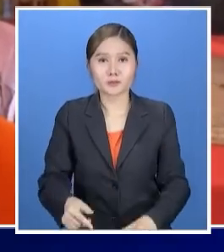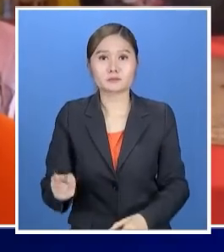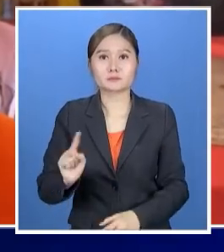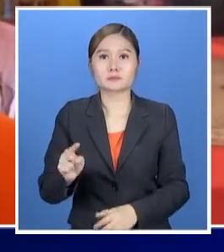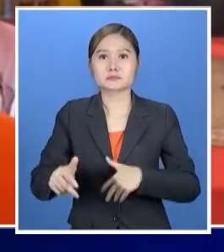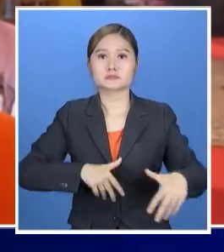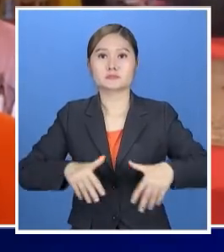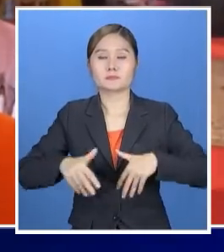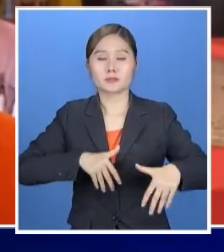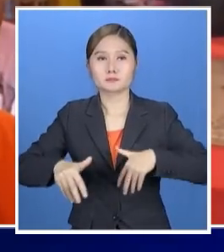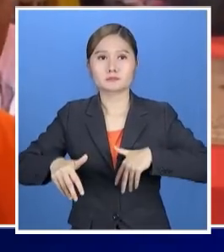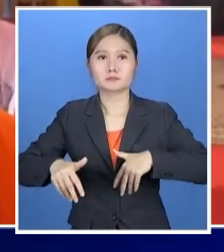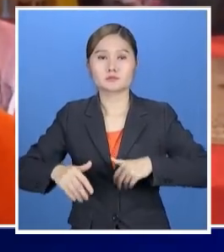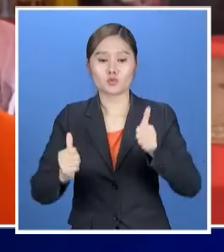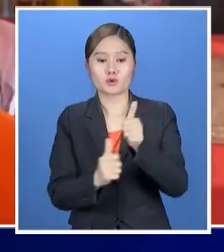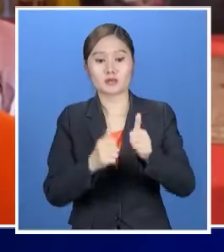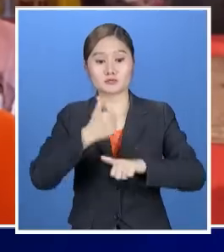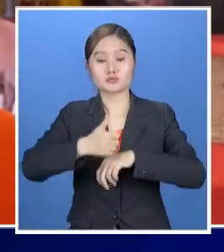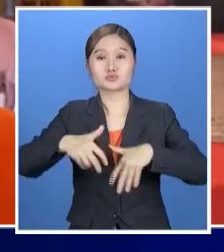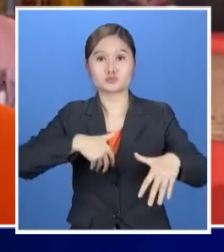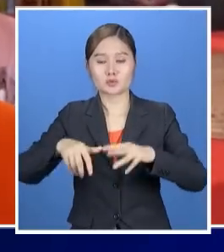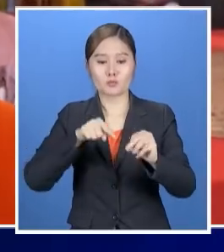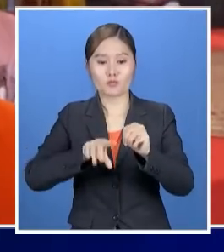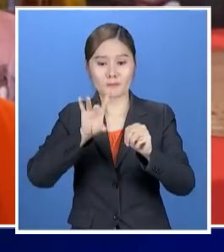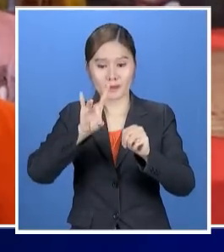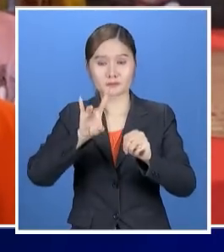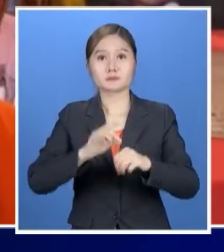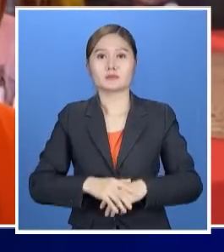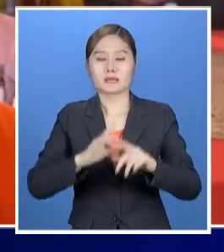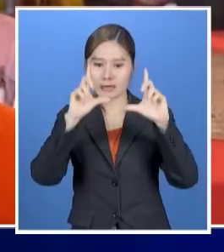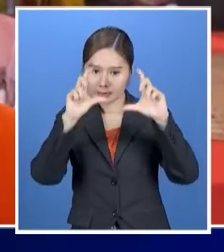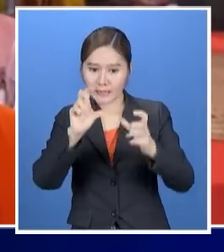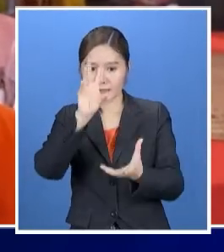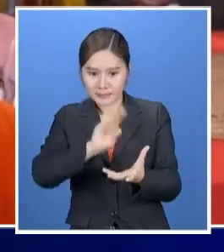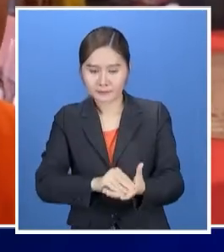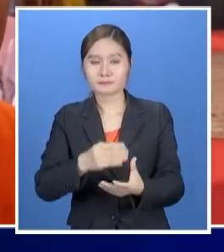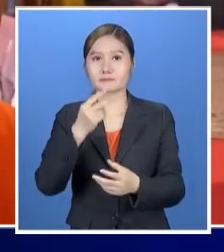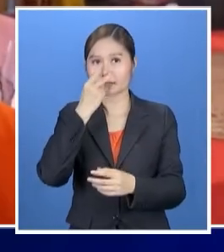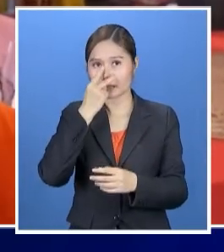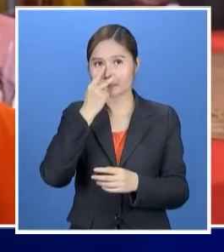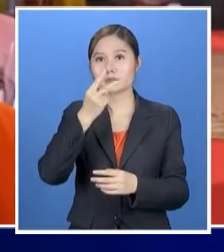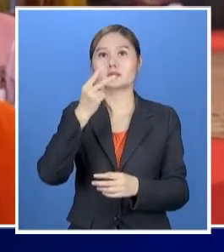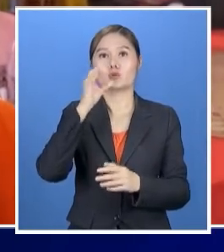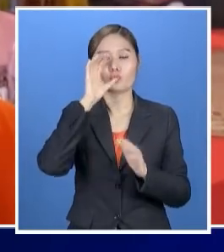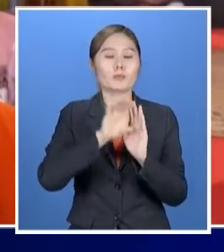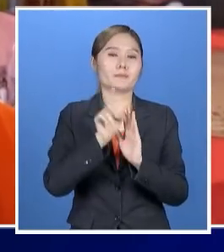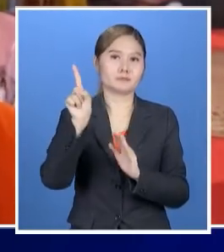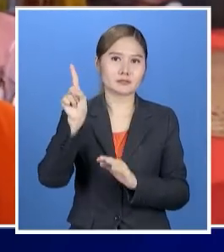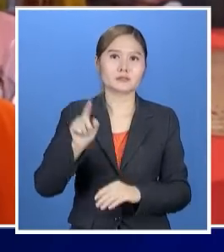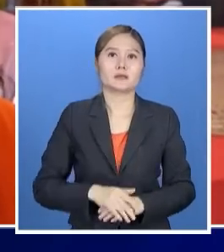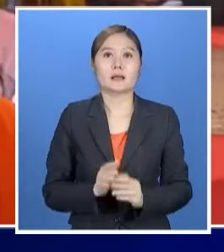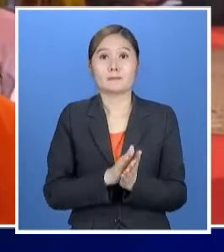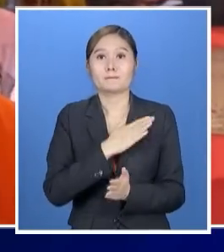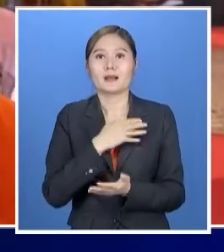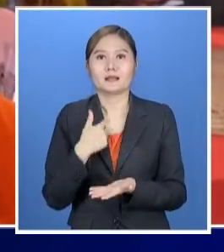ของชาวบ้านเนี่ยโดยเฉพาะผู้ช่วยผู้ใหญ่บ้านผู้ใหญ่บ้านหมู่8เนี่ยเขาก็ถ่ายไว้แล้วก็เกิดเหตุการณ์ลักษณะนี้พระมหาสุนทร